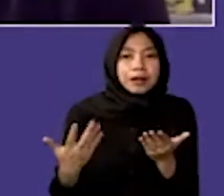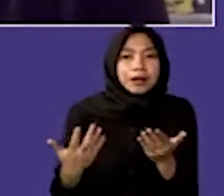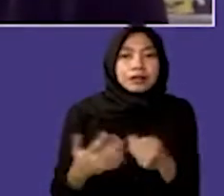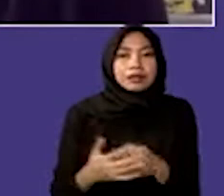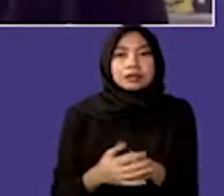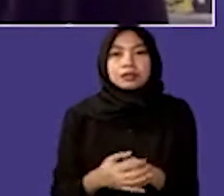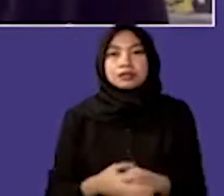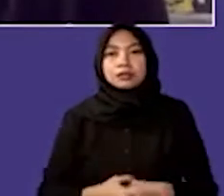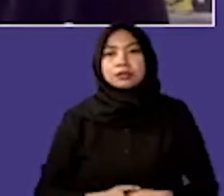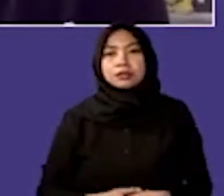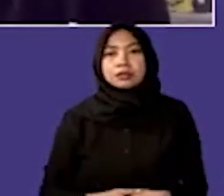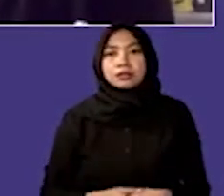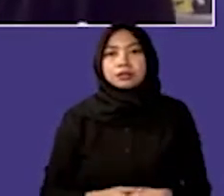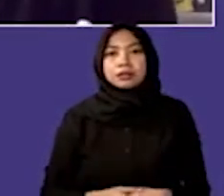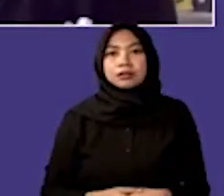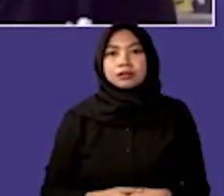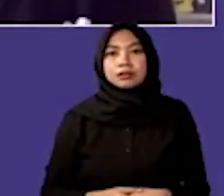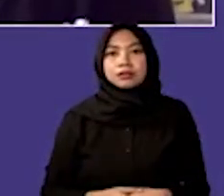5